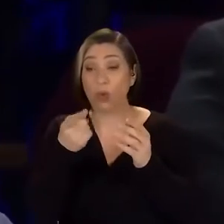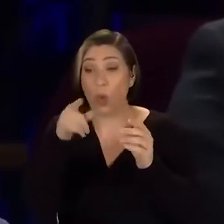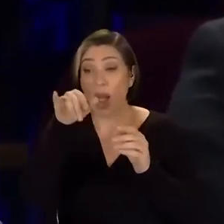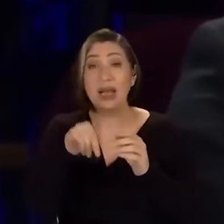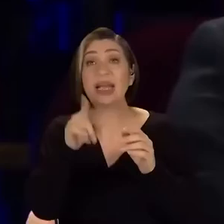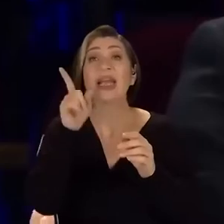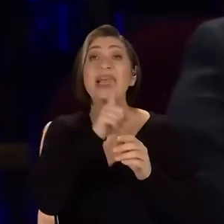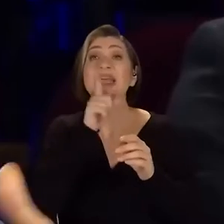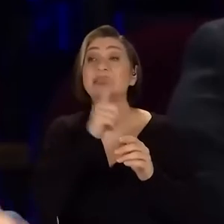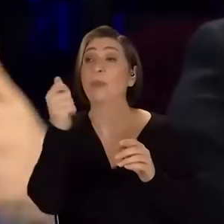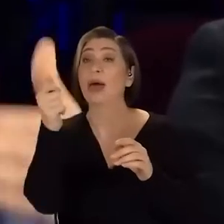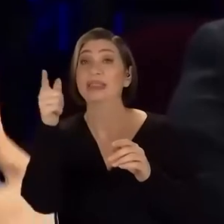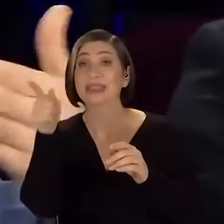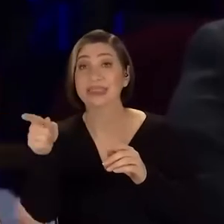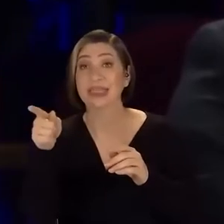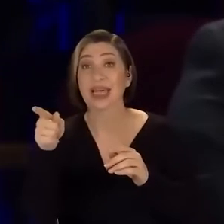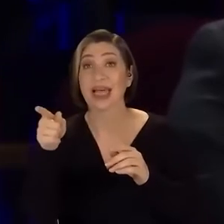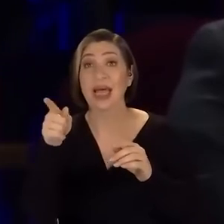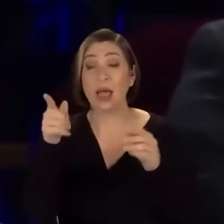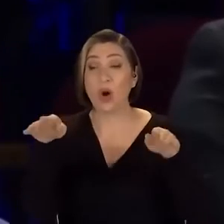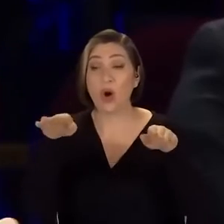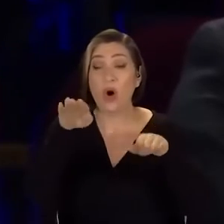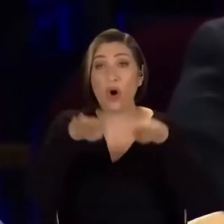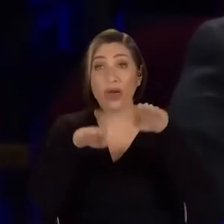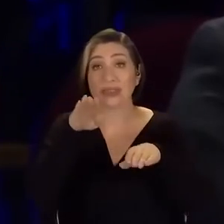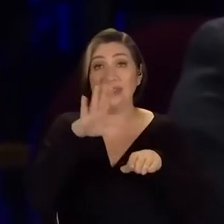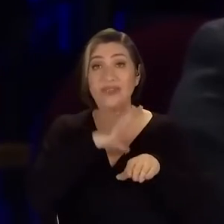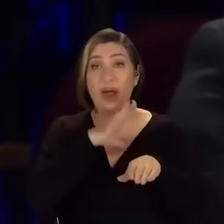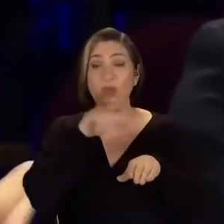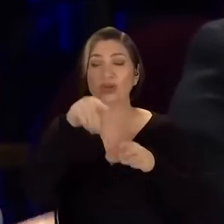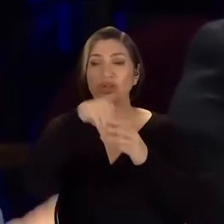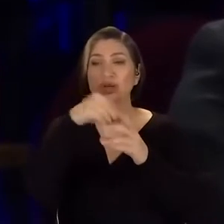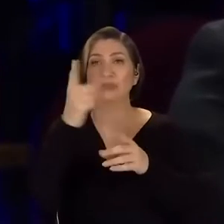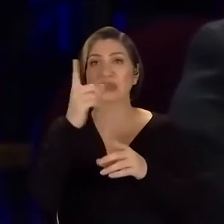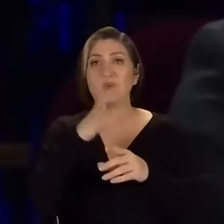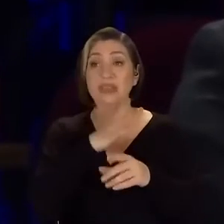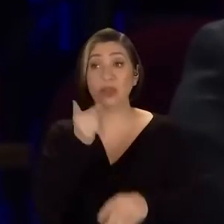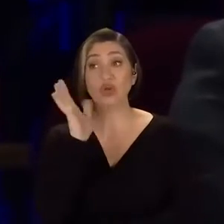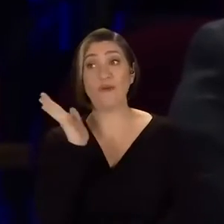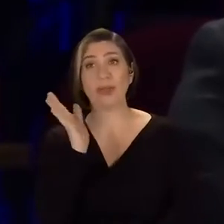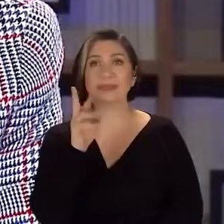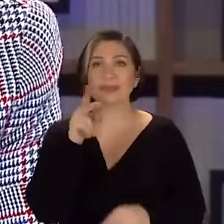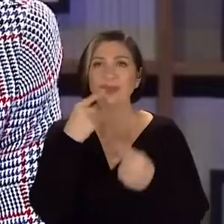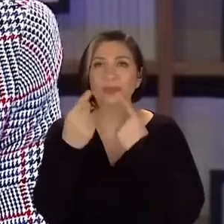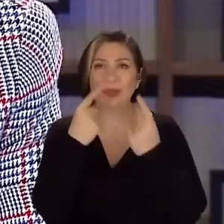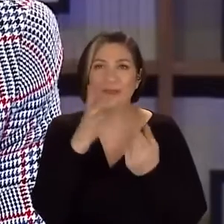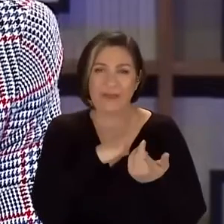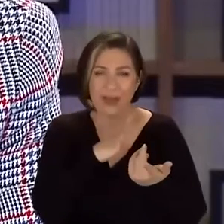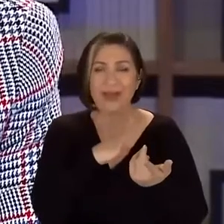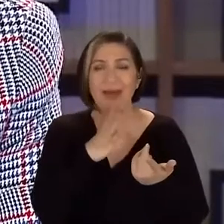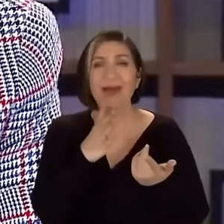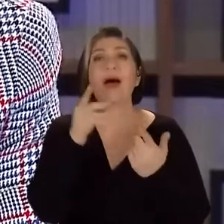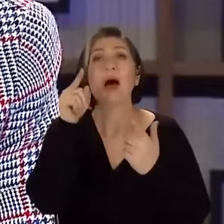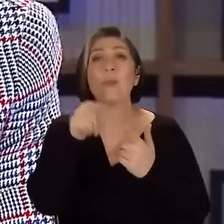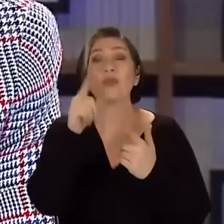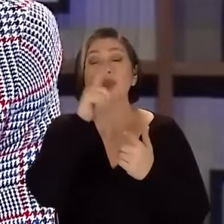Yani İngiliz poundu üzerinde neden monarkın resmi var? Bak bunun dışında bir şey yaparsan seni döverim diye. Atatürk vefat ettiğinde